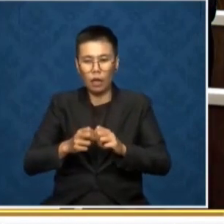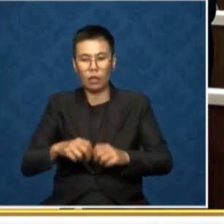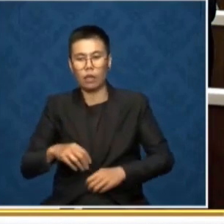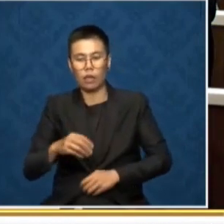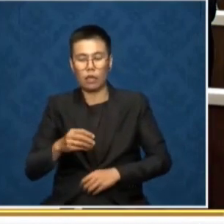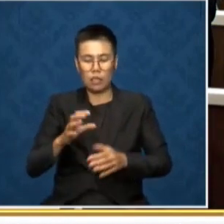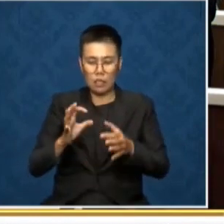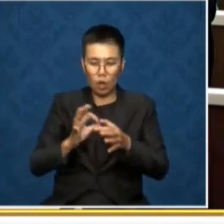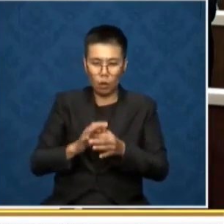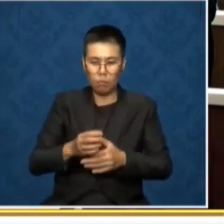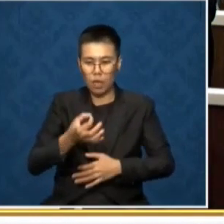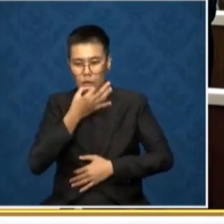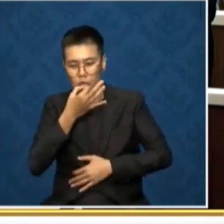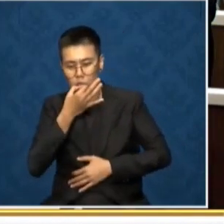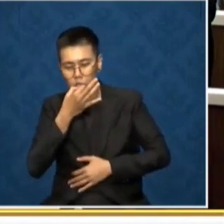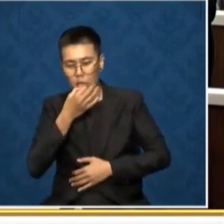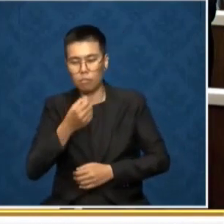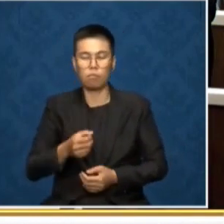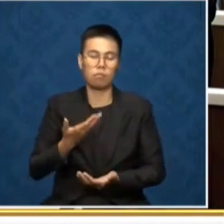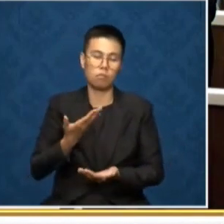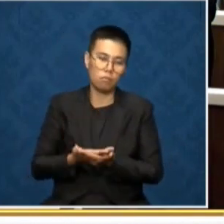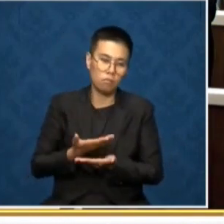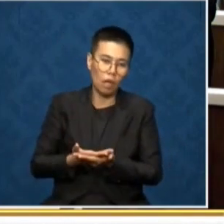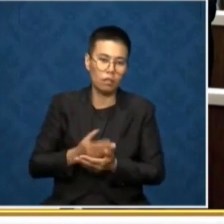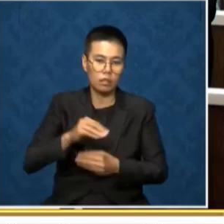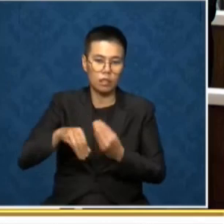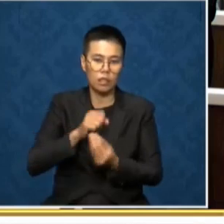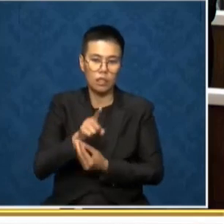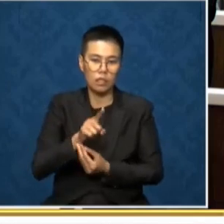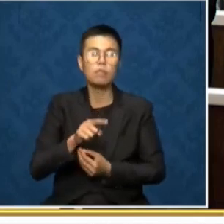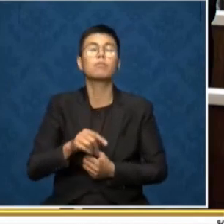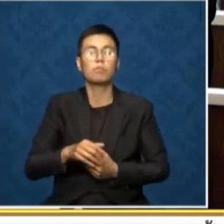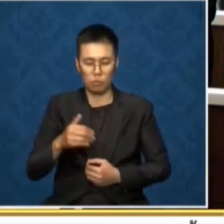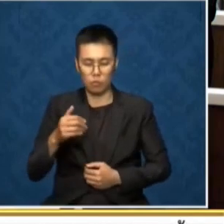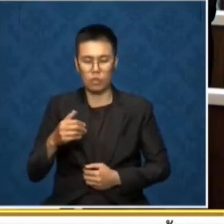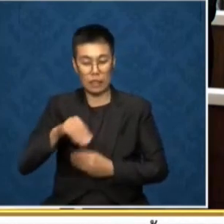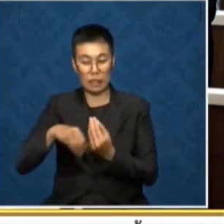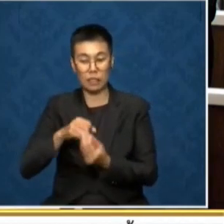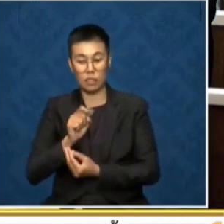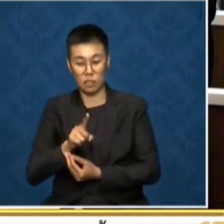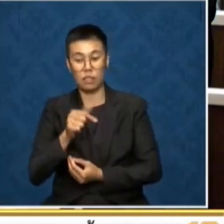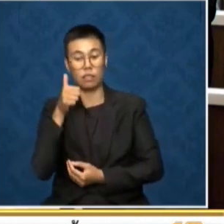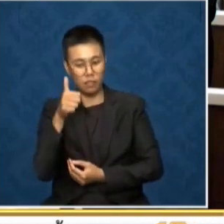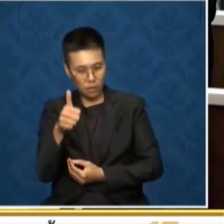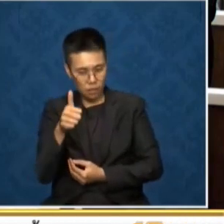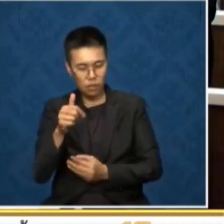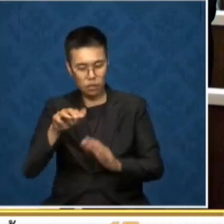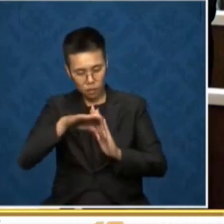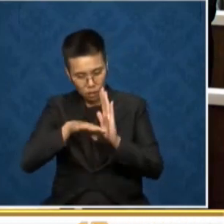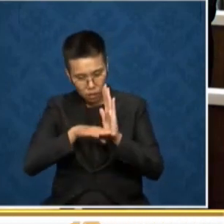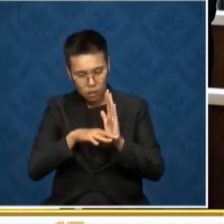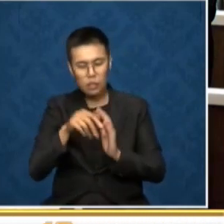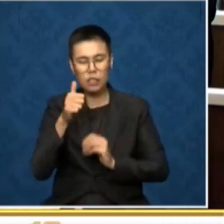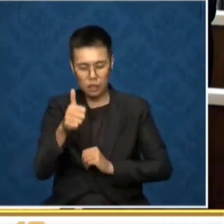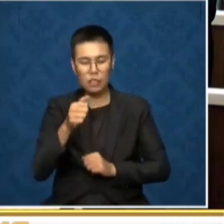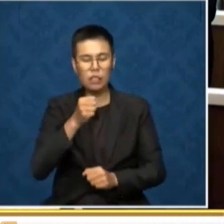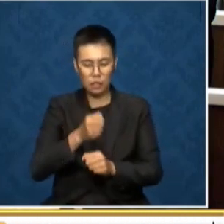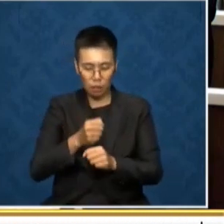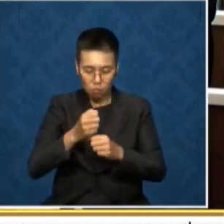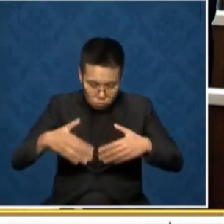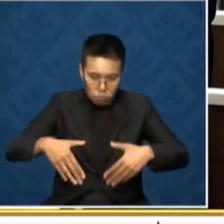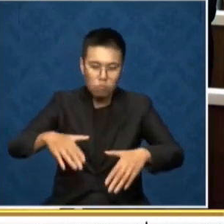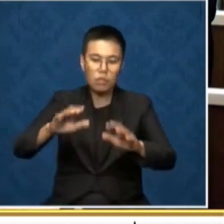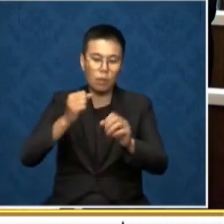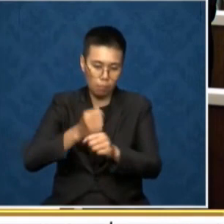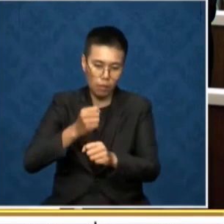พี่น้องประชาชนทำไมครับนโยบายด้านเศรษฐกิจดีครับท่านประธานครับทำเถอะครับทำไปเลย